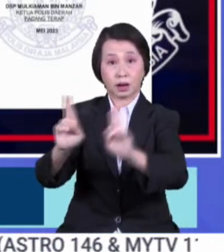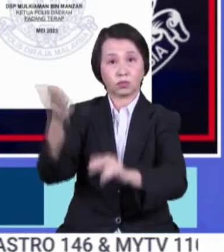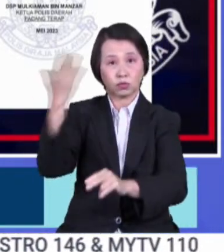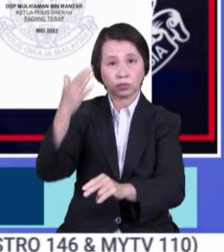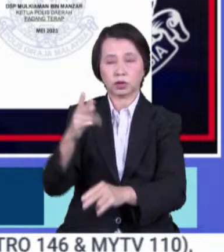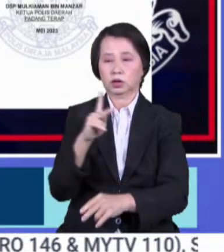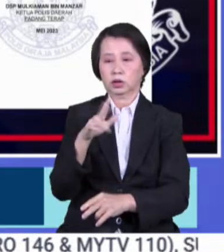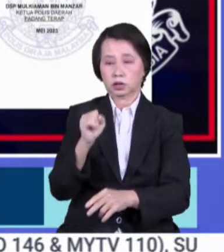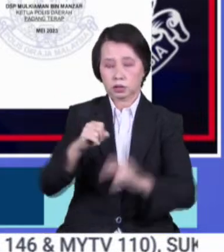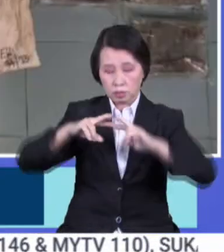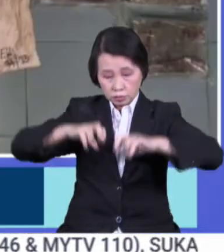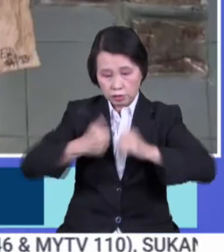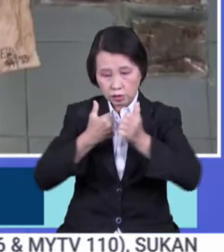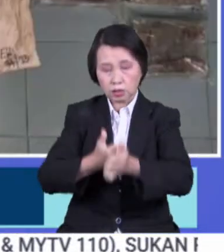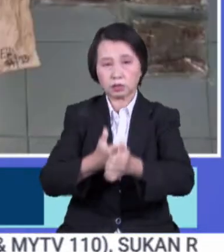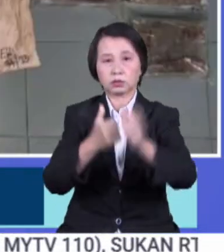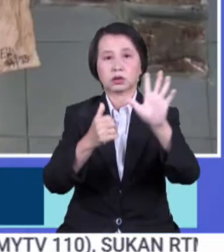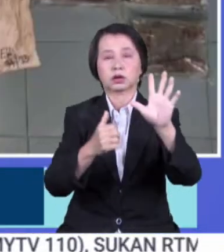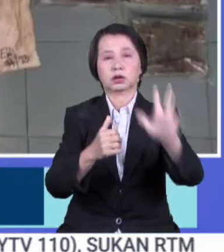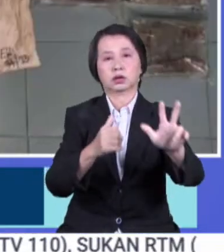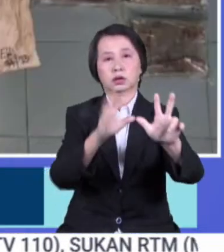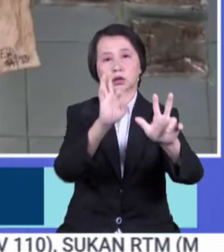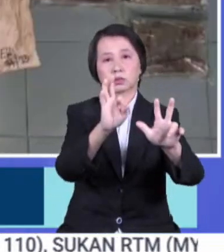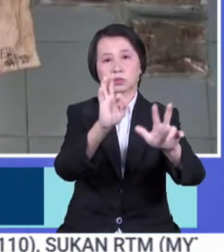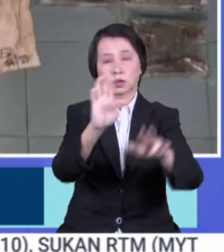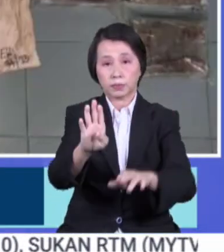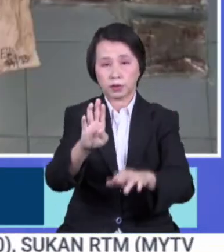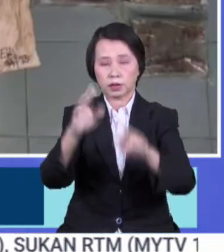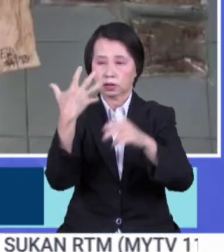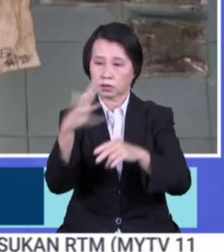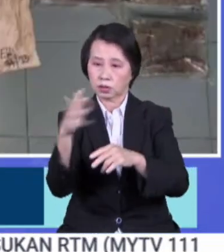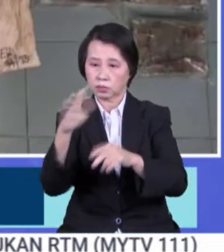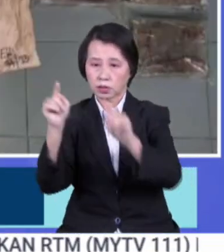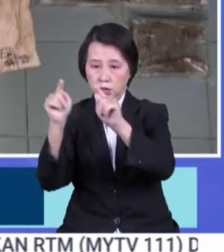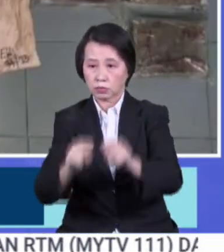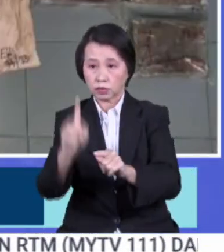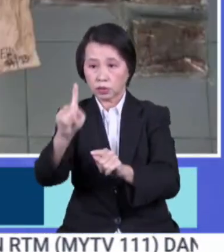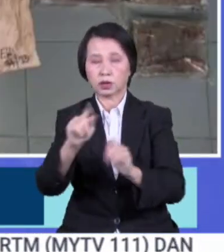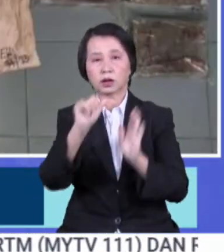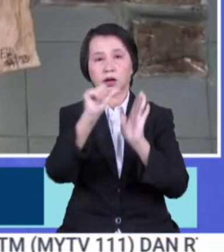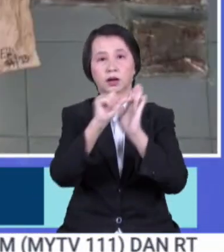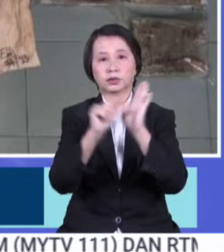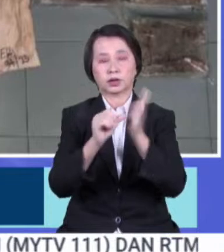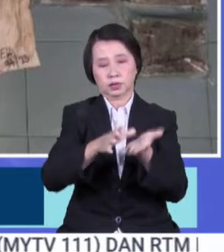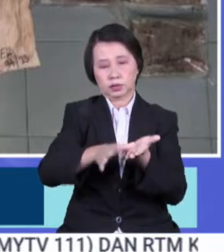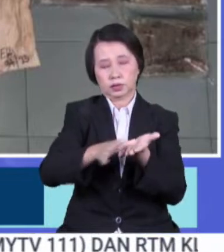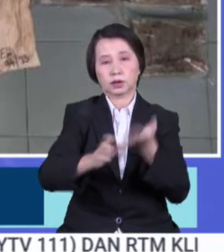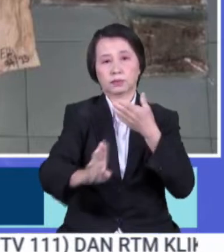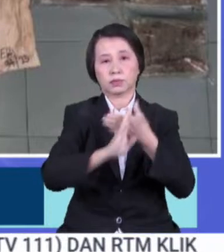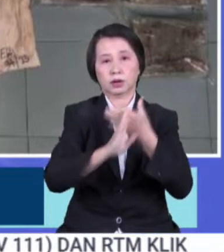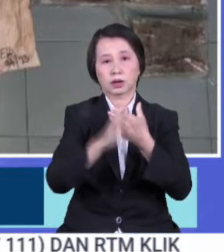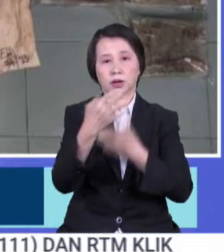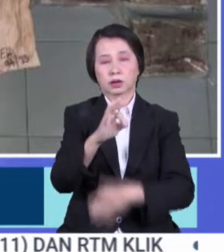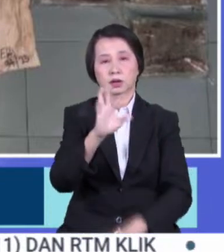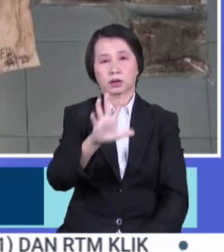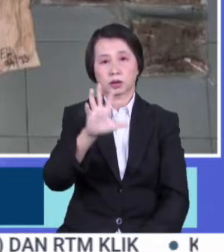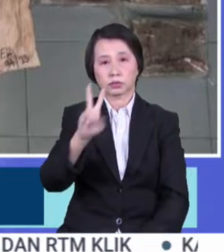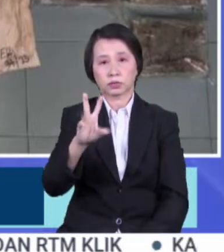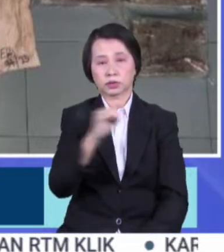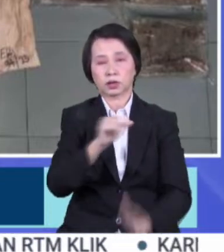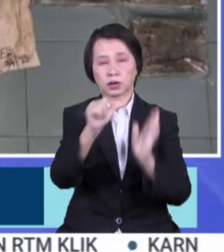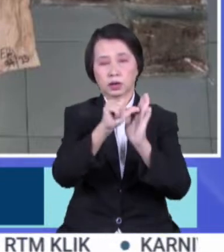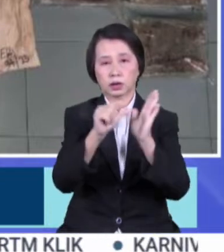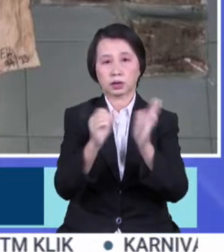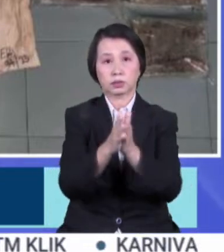Kes disiasat mengikut Seksyen 39B dan 15-1 Akta Dadah Berbahaya 1952 serta Akta